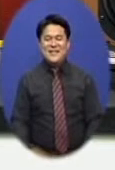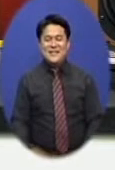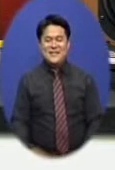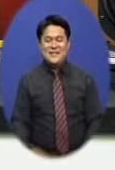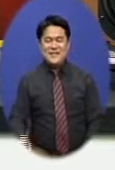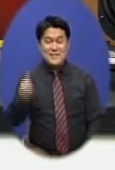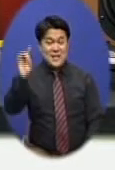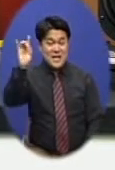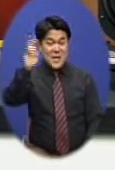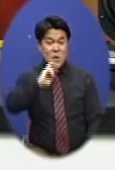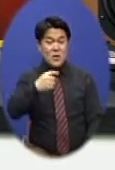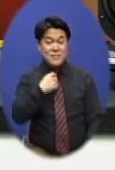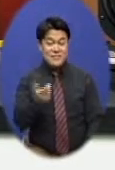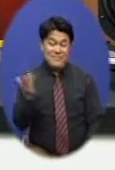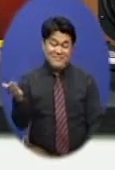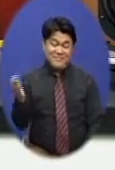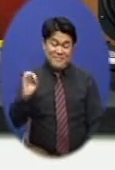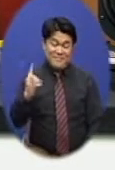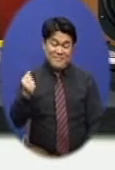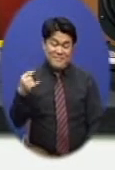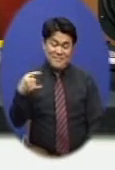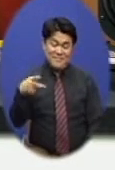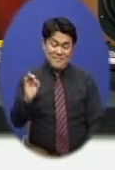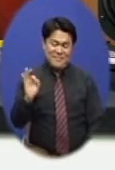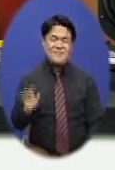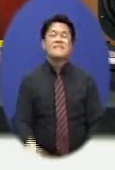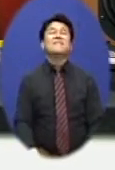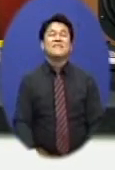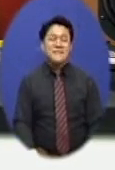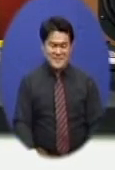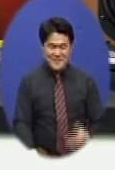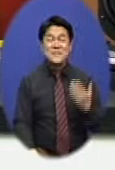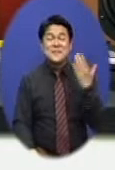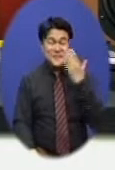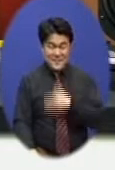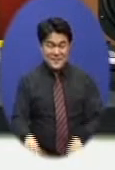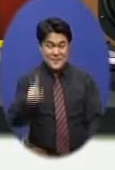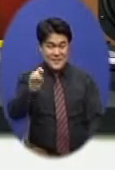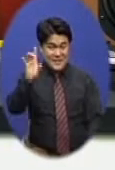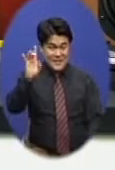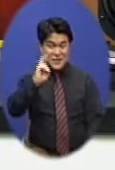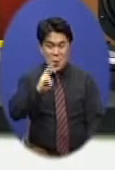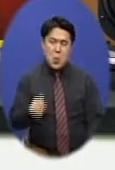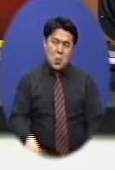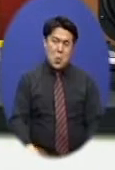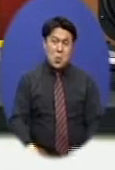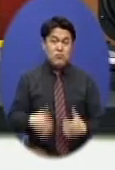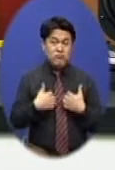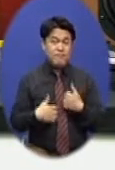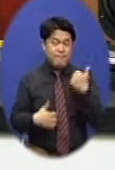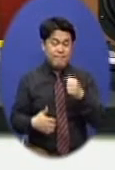네. 만원 한 장 부르는 가수 온희정입니다. 아, 예, 그렇습니까? 예. 예. 만원 한 장. 그 참 네. 노래